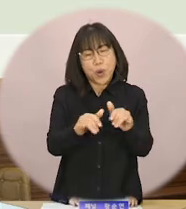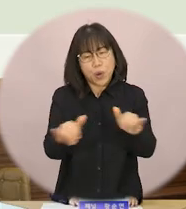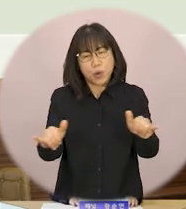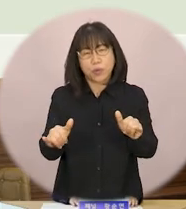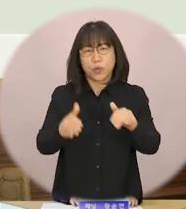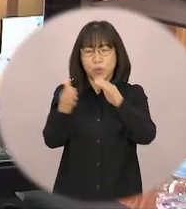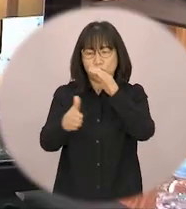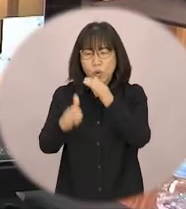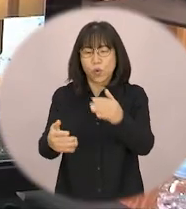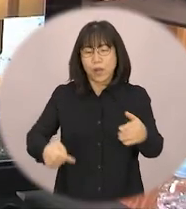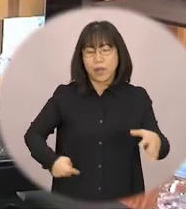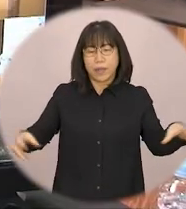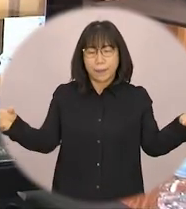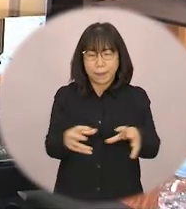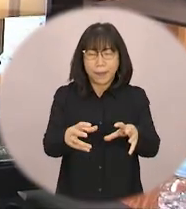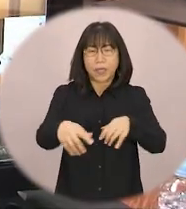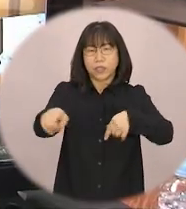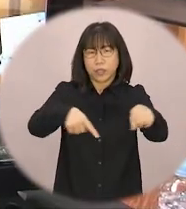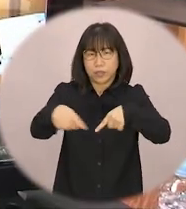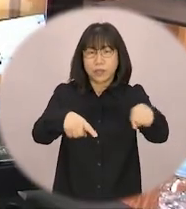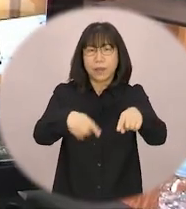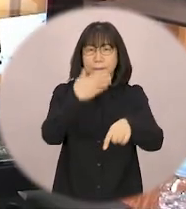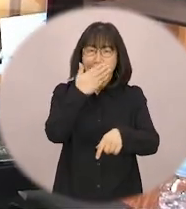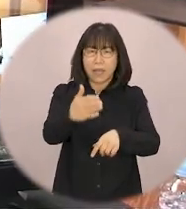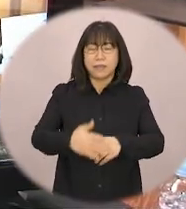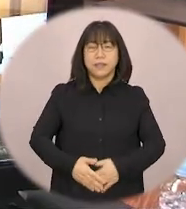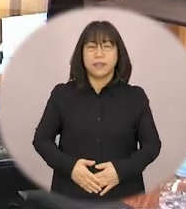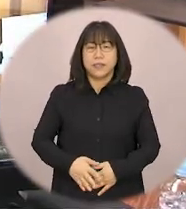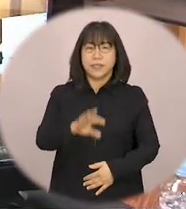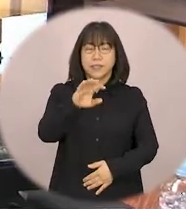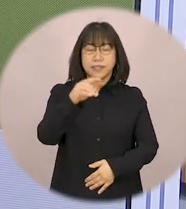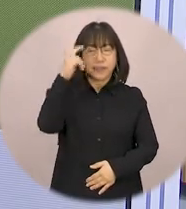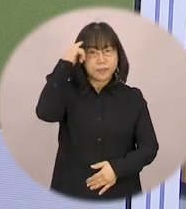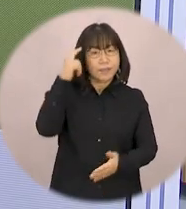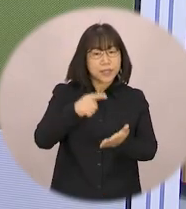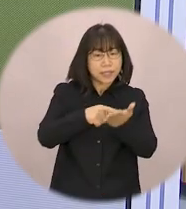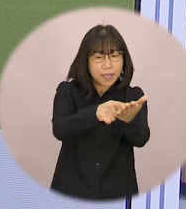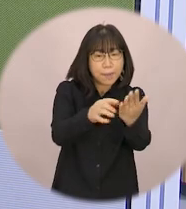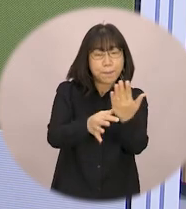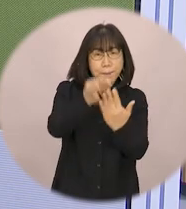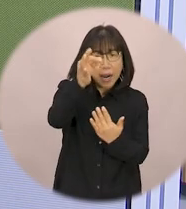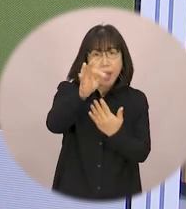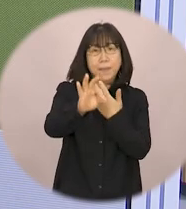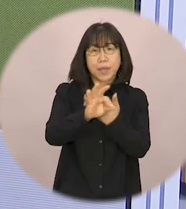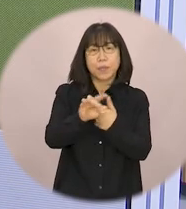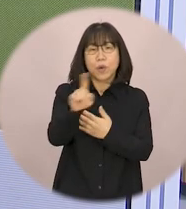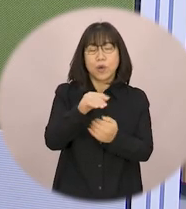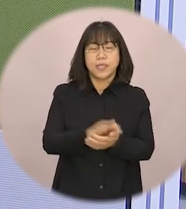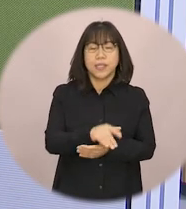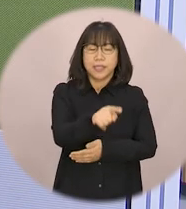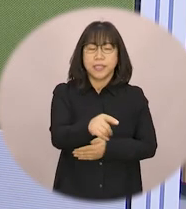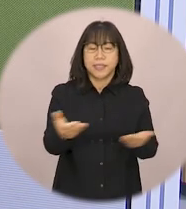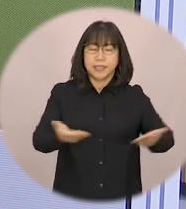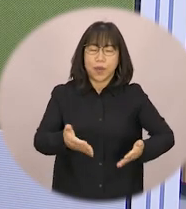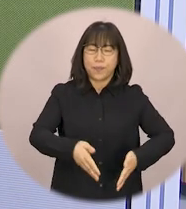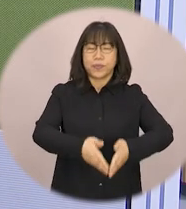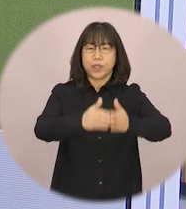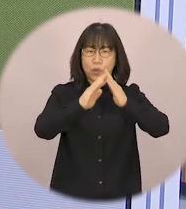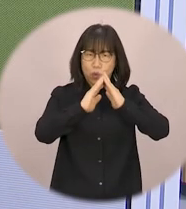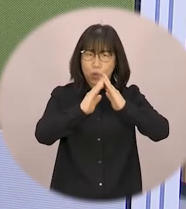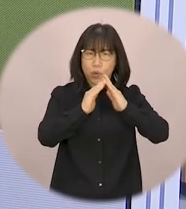관해 자유롭게 신청할 수 있습니다 의제로 선정 된다면 워킹 그룹에서 사업 계획을